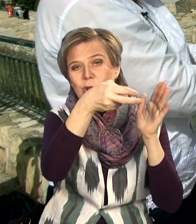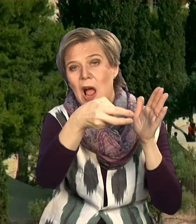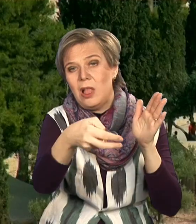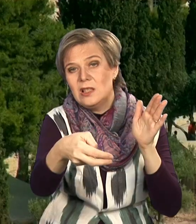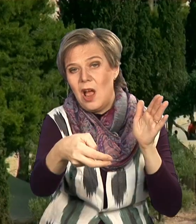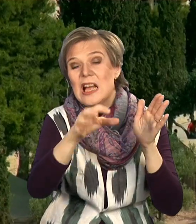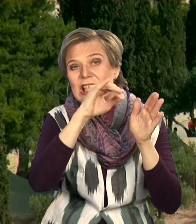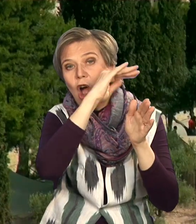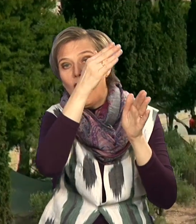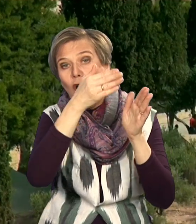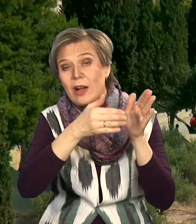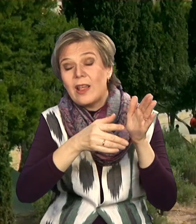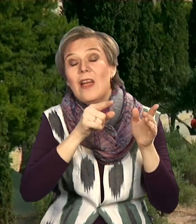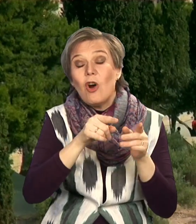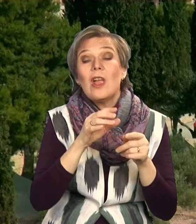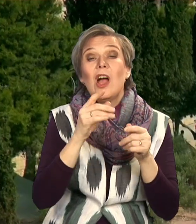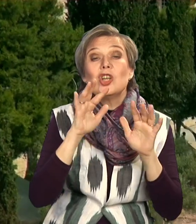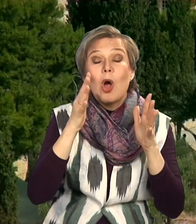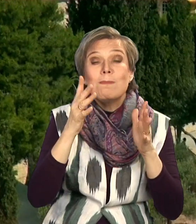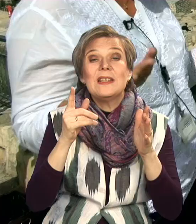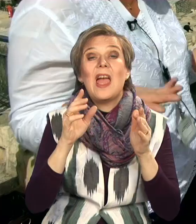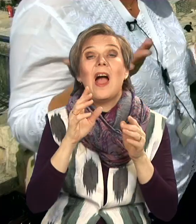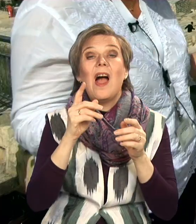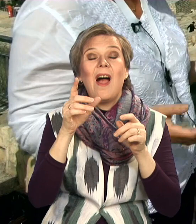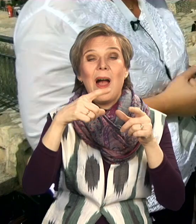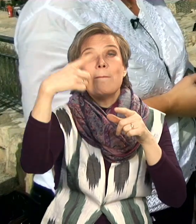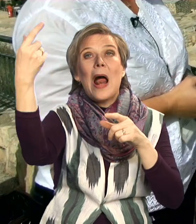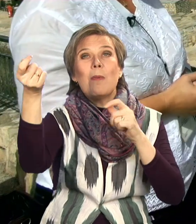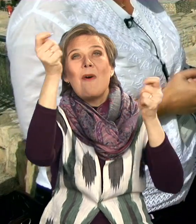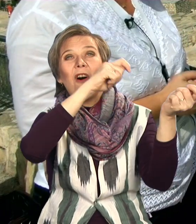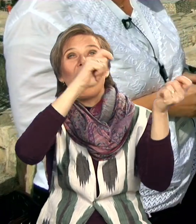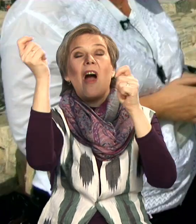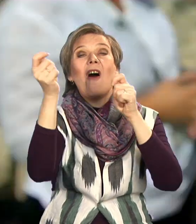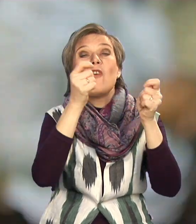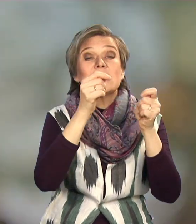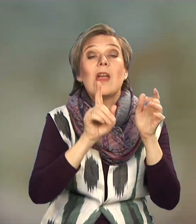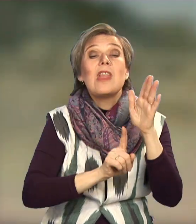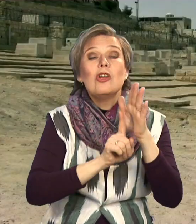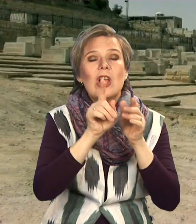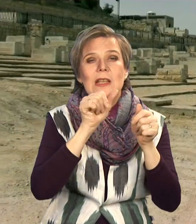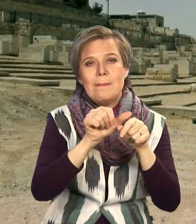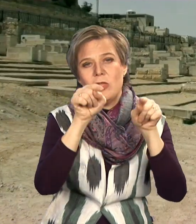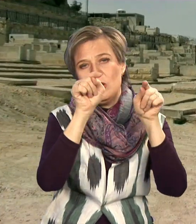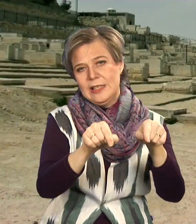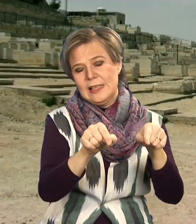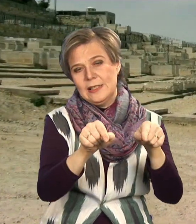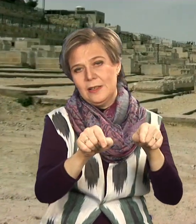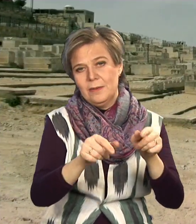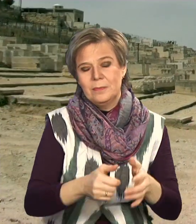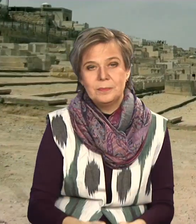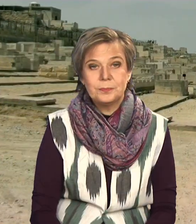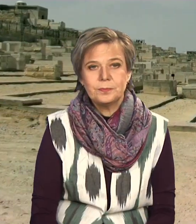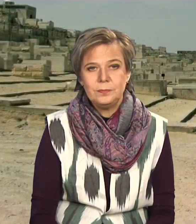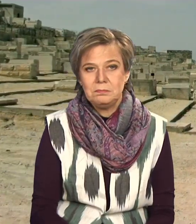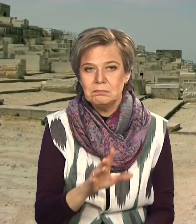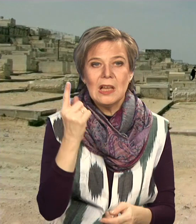Так что событие вербного воскресения, на самом деле пальмового воскресения, развивается именно здесь. И асфальт скользкий. А